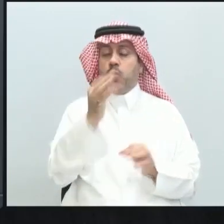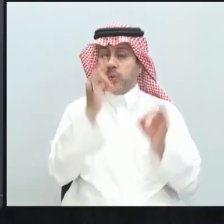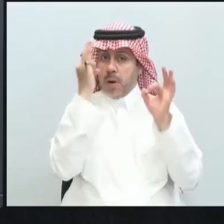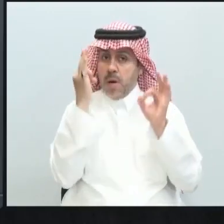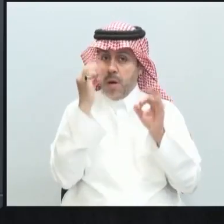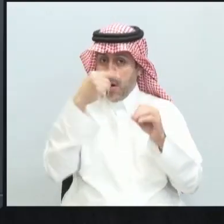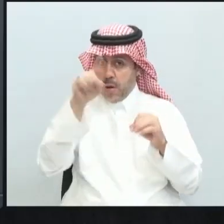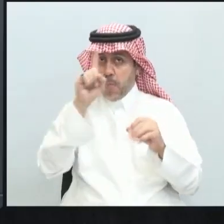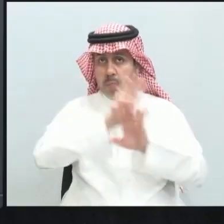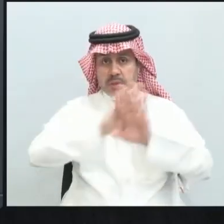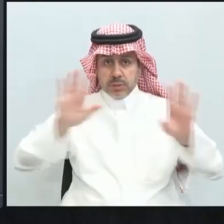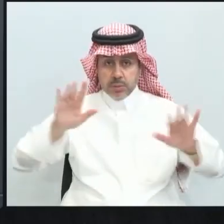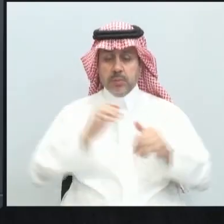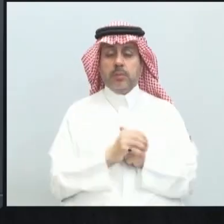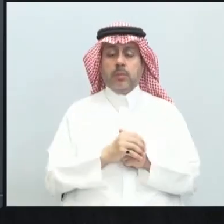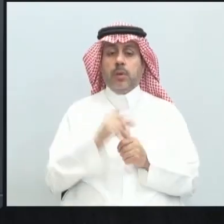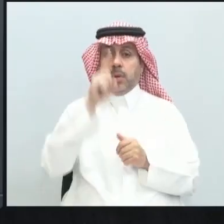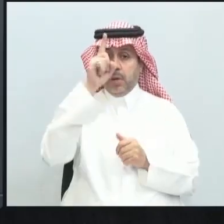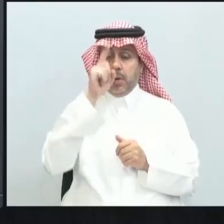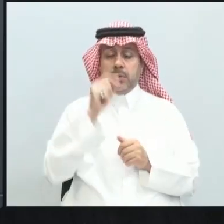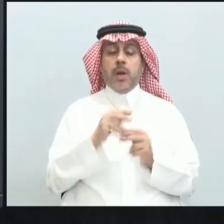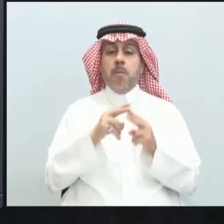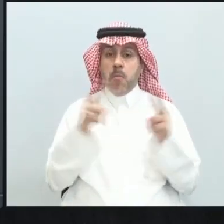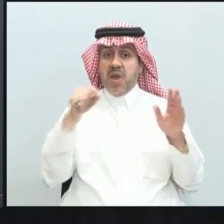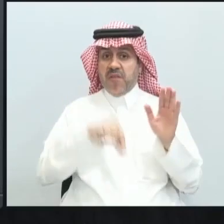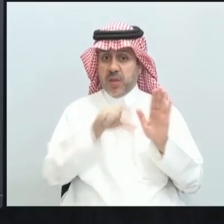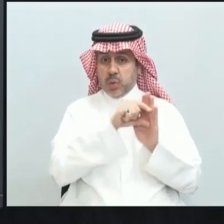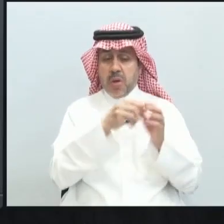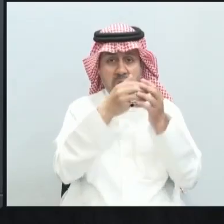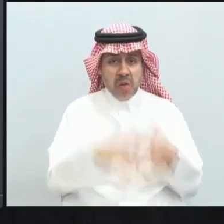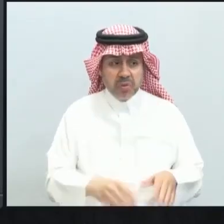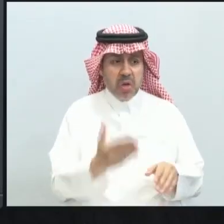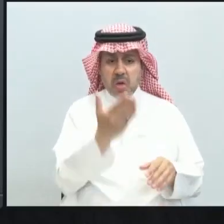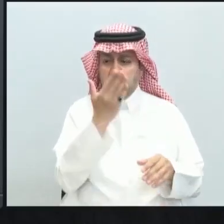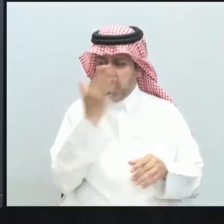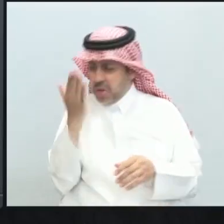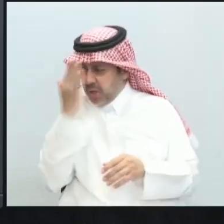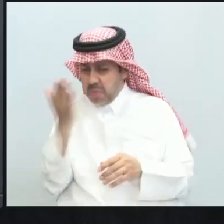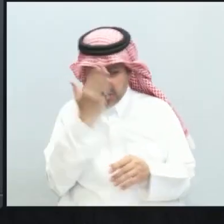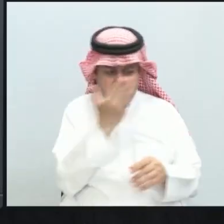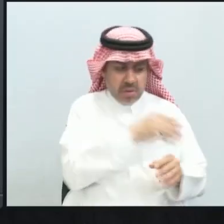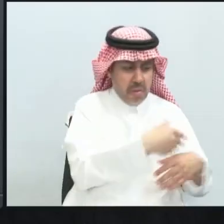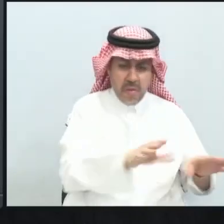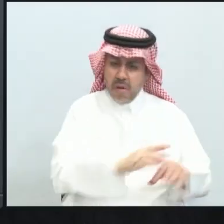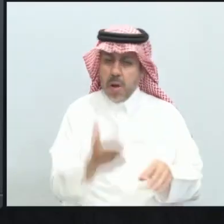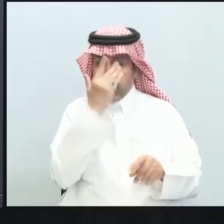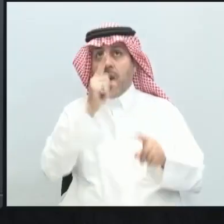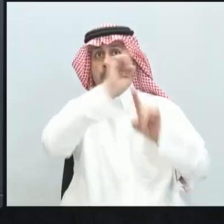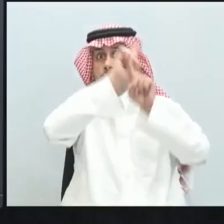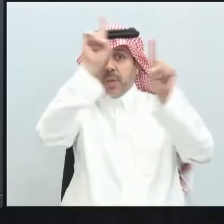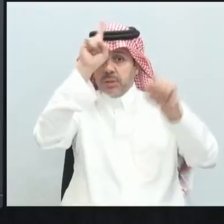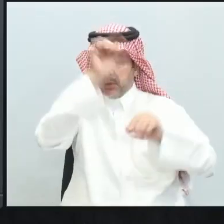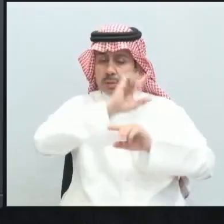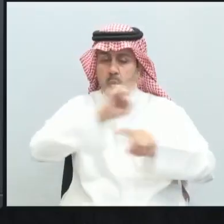الحق بل ان الله تعالى في هذه السوره ابطل جميع الاعتقادات الباطله والتعلق بغيره سبحانه وتعالى